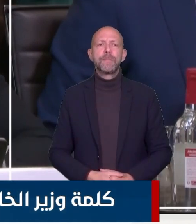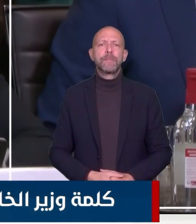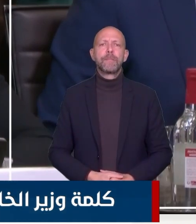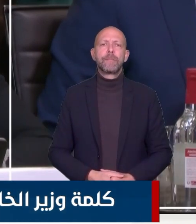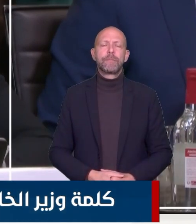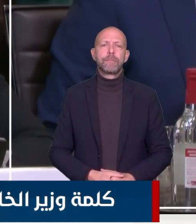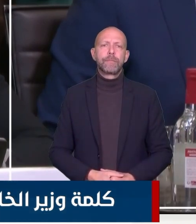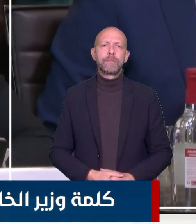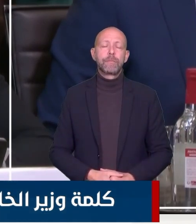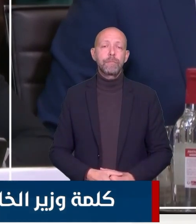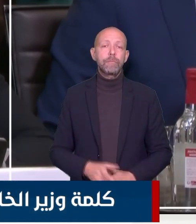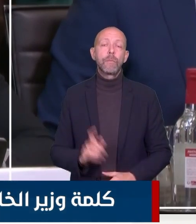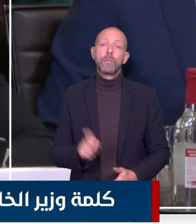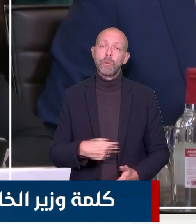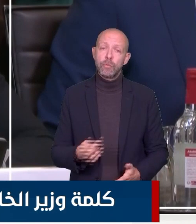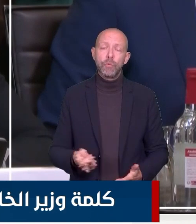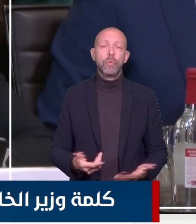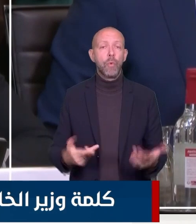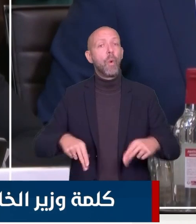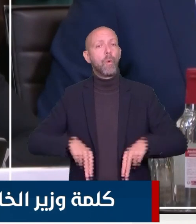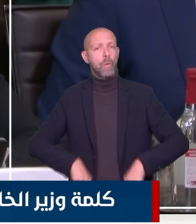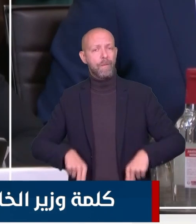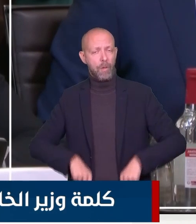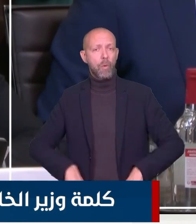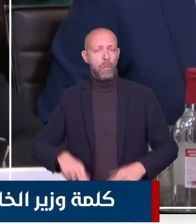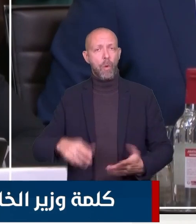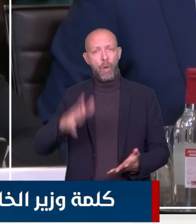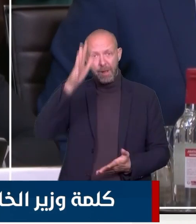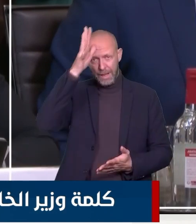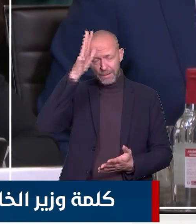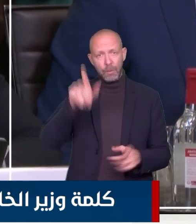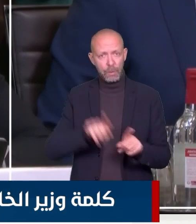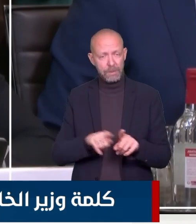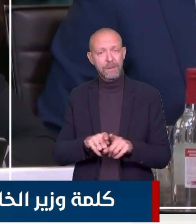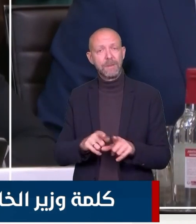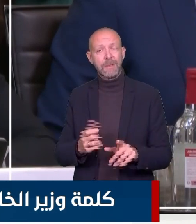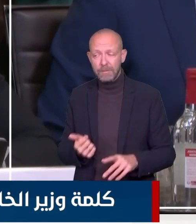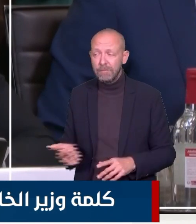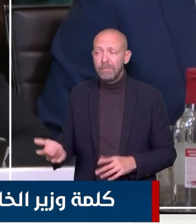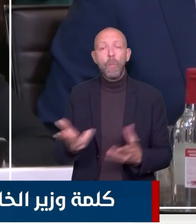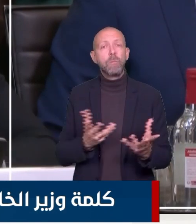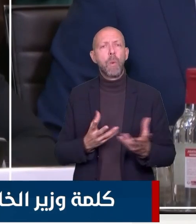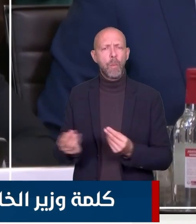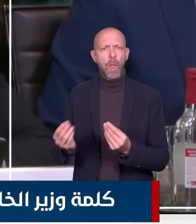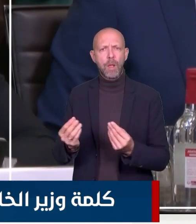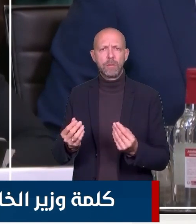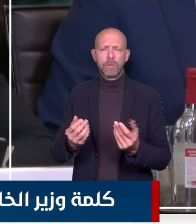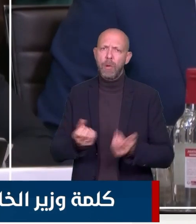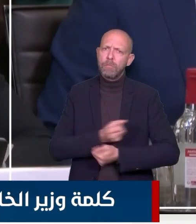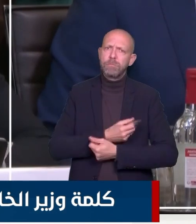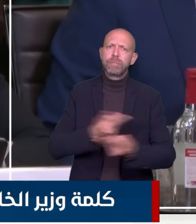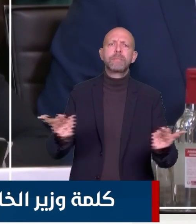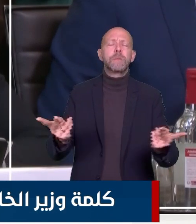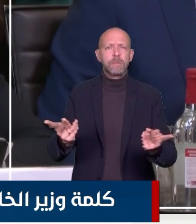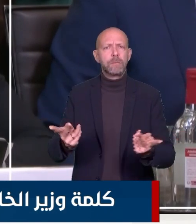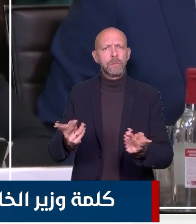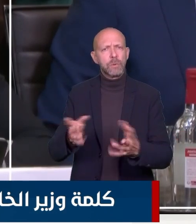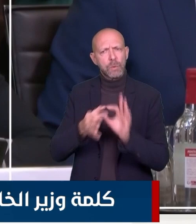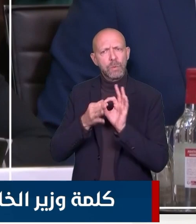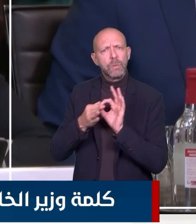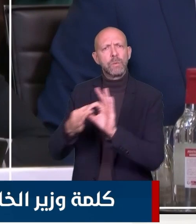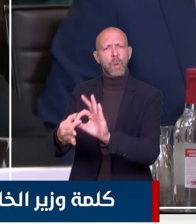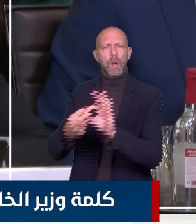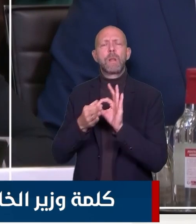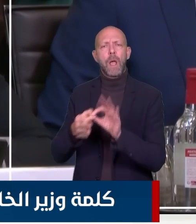قبل الشعب العراقي. دعونا نجدد دعوتنا إلى قادة العالم للوقوف ضد السياسات